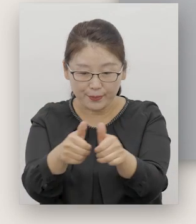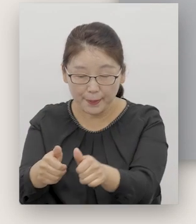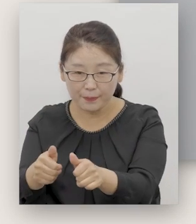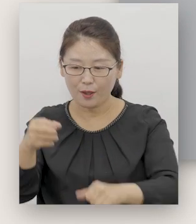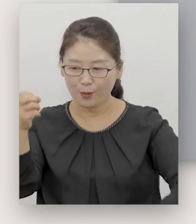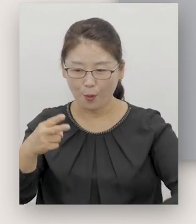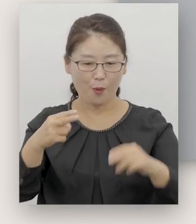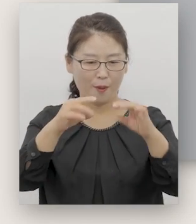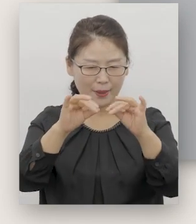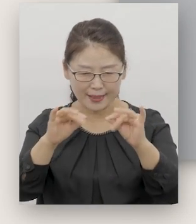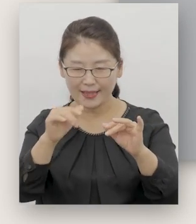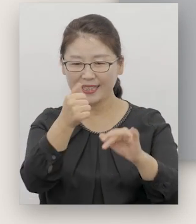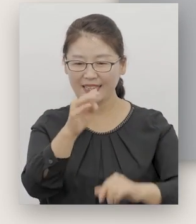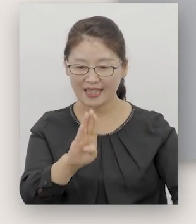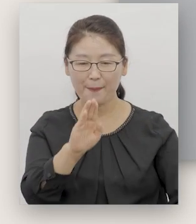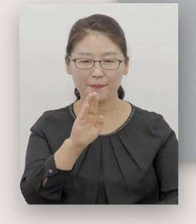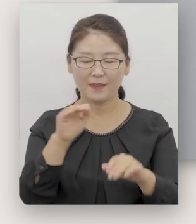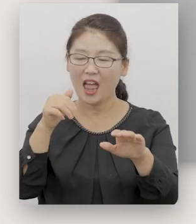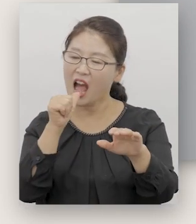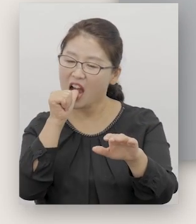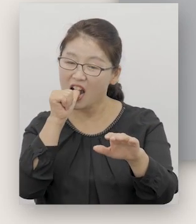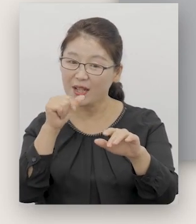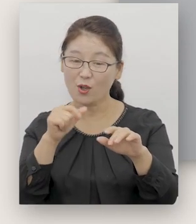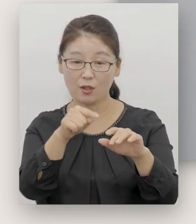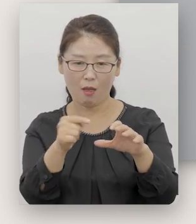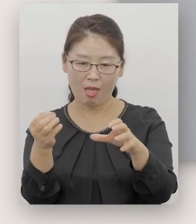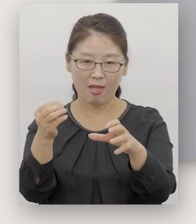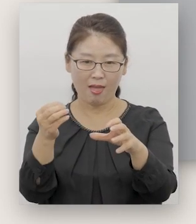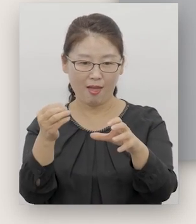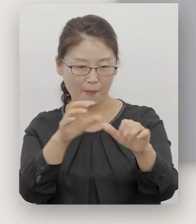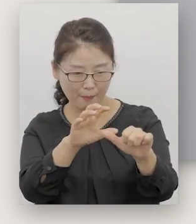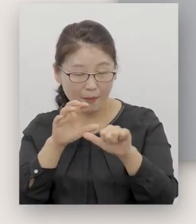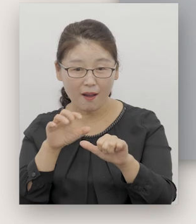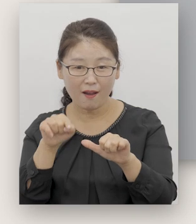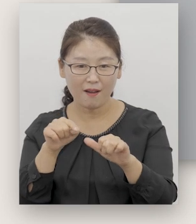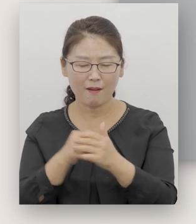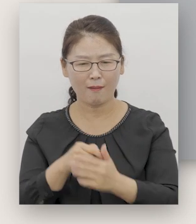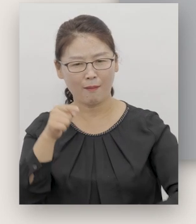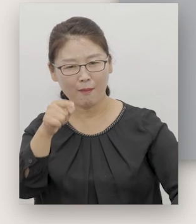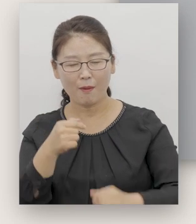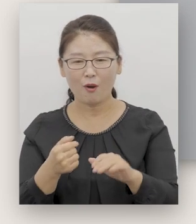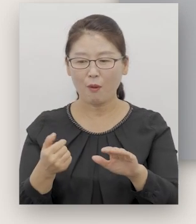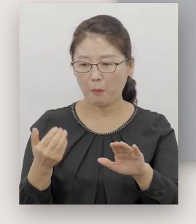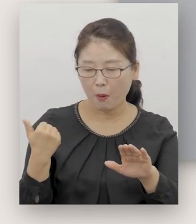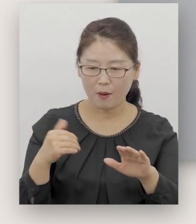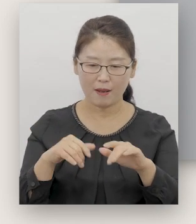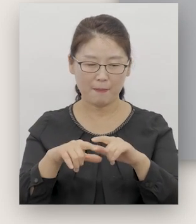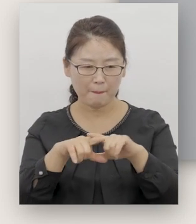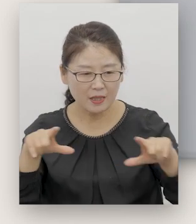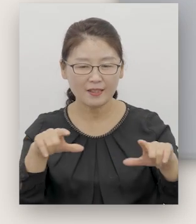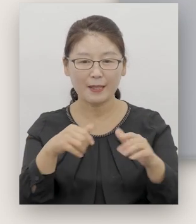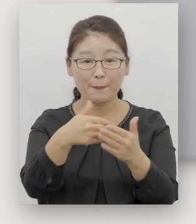납, 철사, 이제 이런 것 같은 굉장히 비전형적인 그런 예술 재료들이 작업에 들어와서 이제 그림을